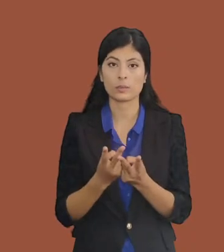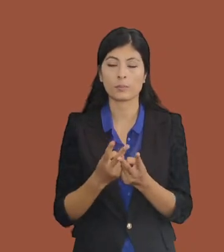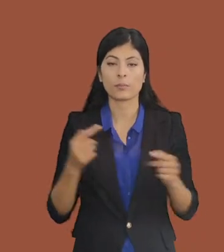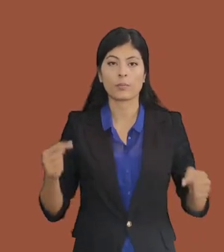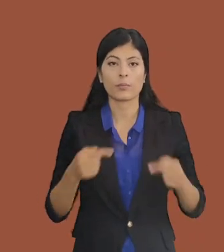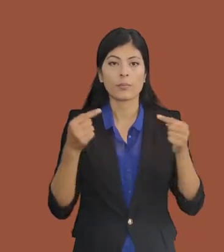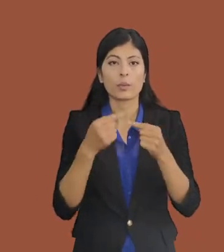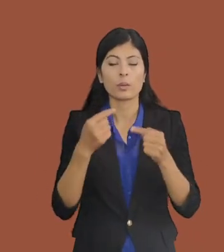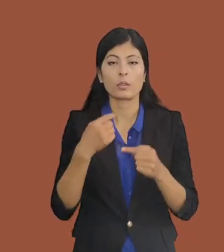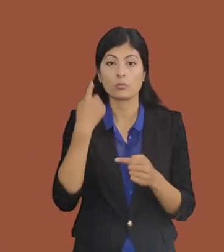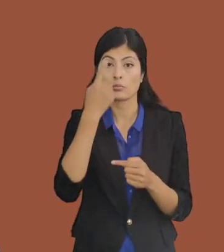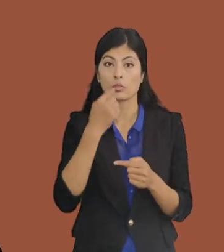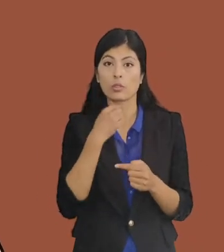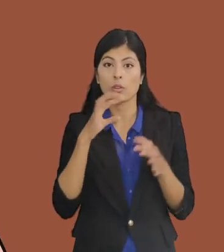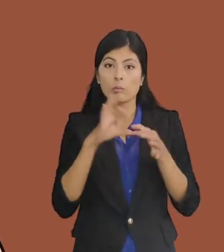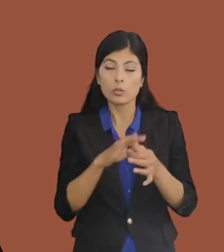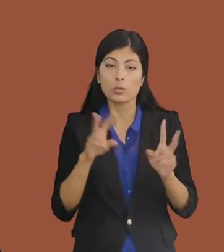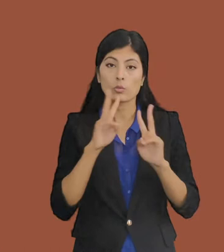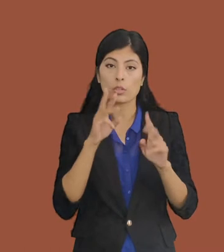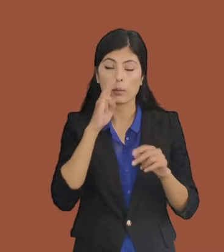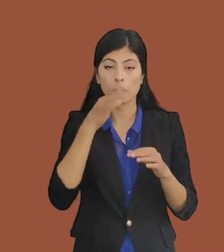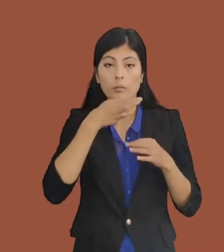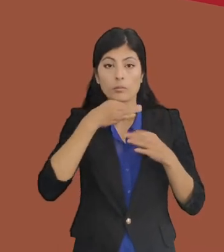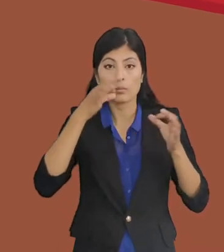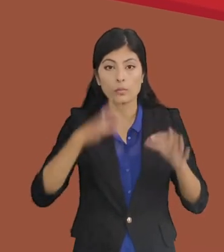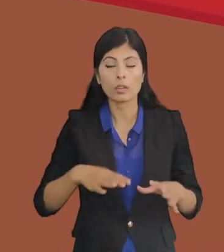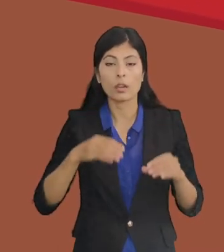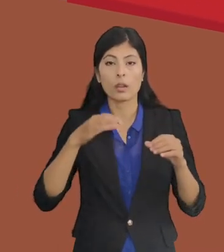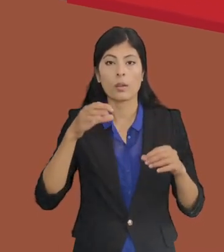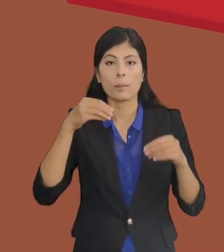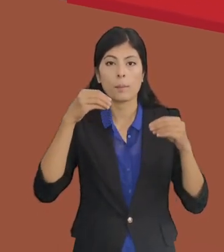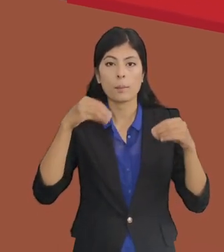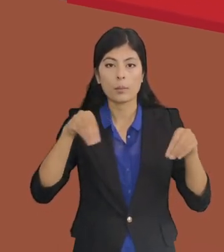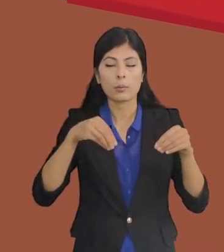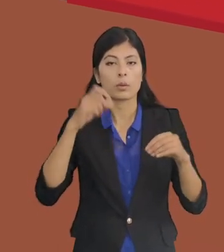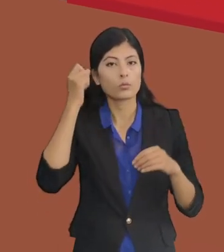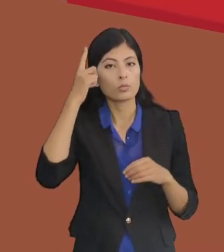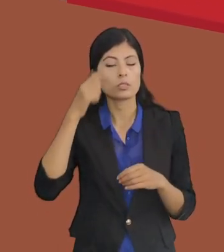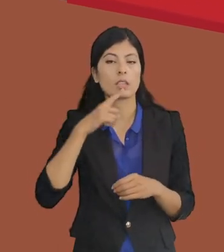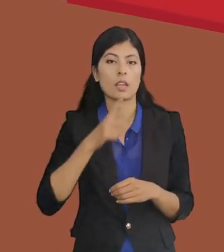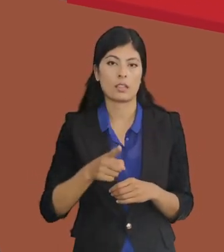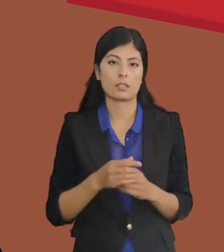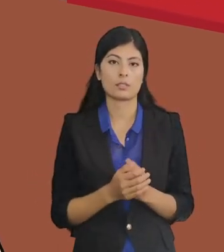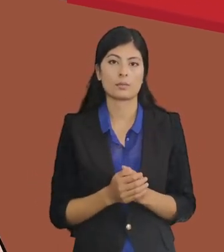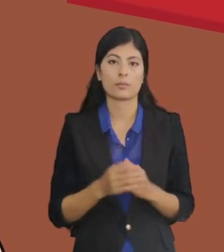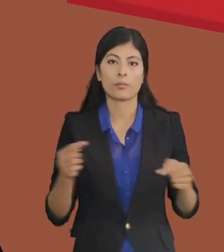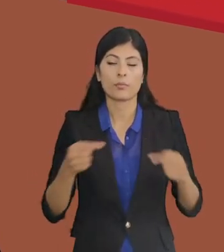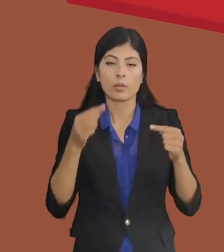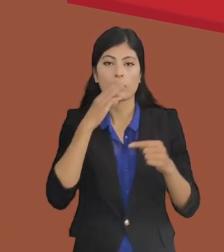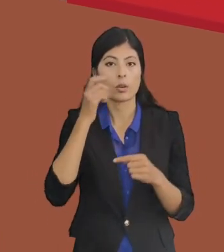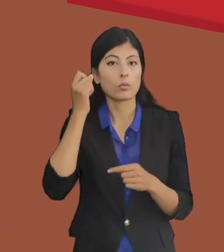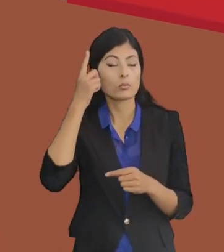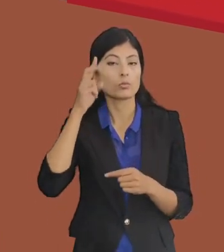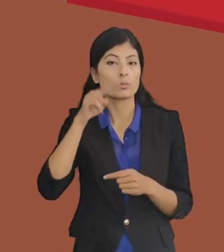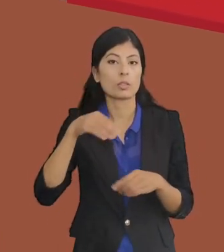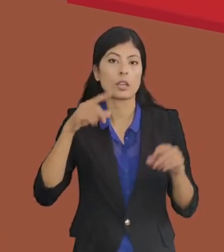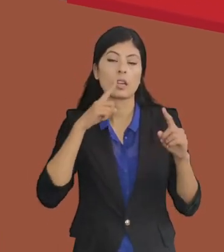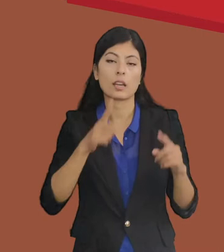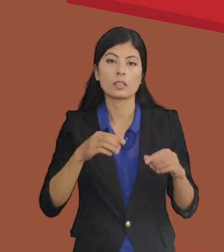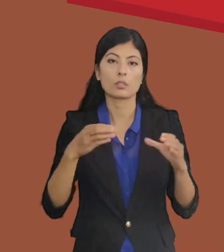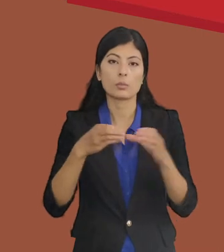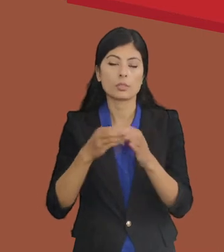जस्तै विवादमा मुख नमिलेको कुरामा यकिन गर्न प्रमाण बुझ्ने आदेश, विवादमा बुझ्नुपर्ने प्रमाण यकिन